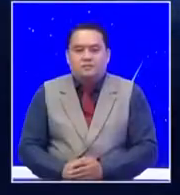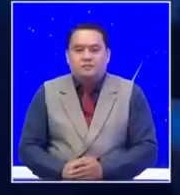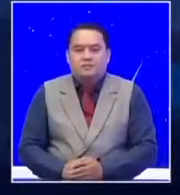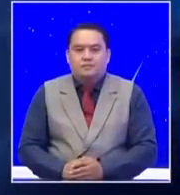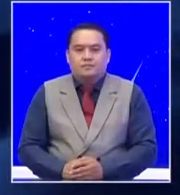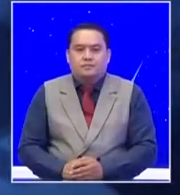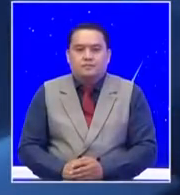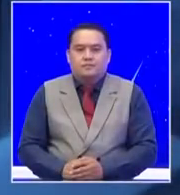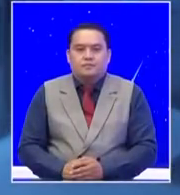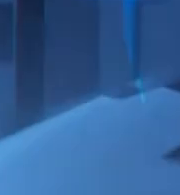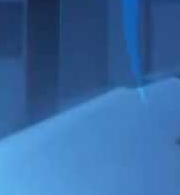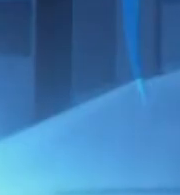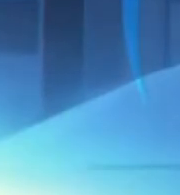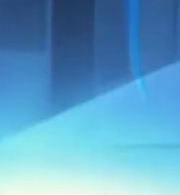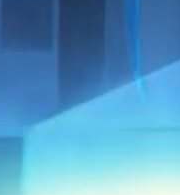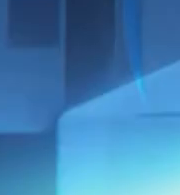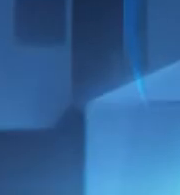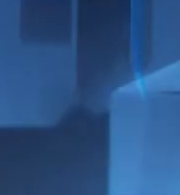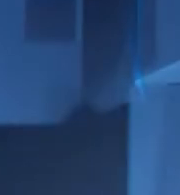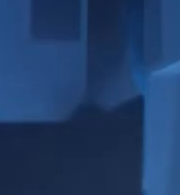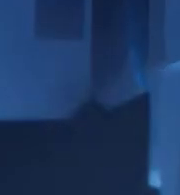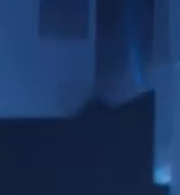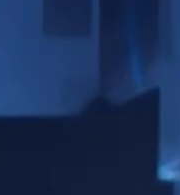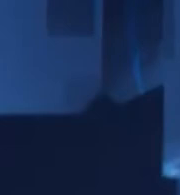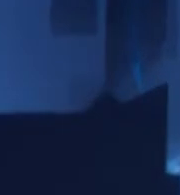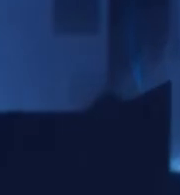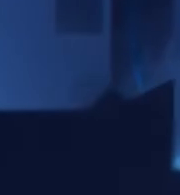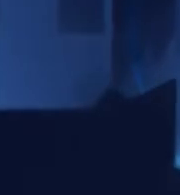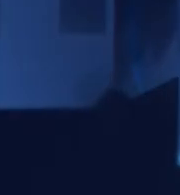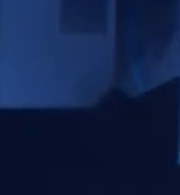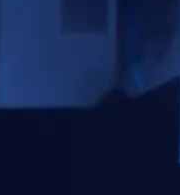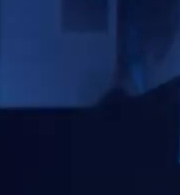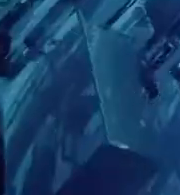Азат Жумаханов, Габит Кабдрахман, телеканал ЖТСУ.